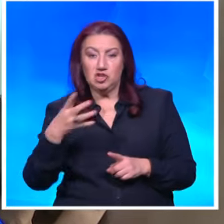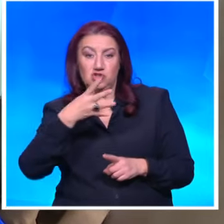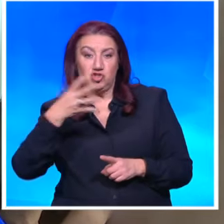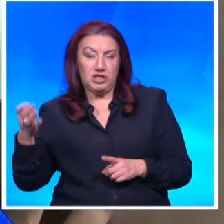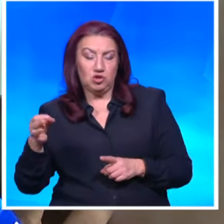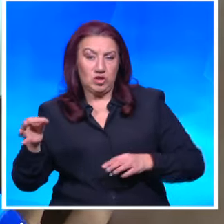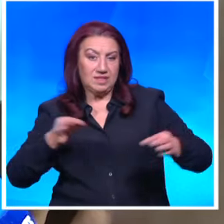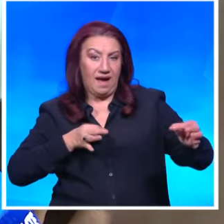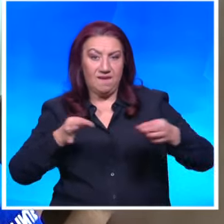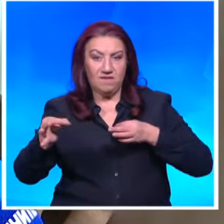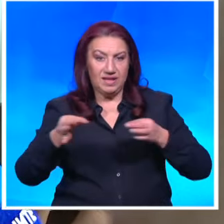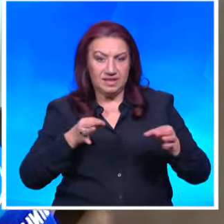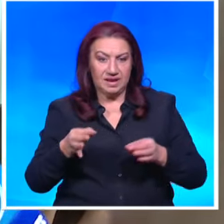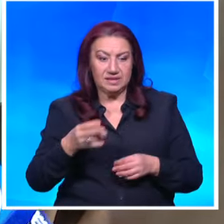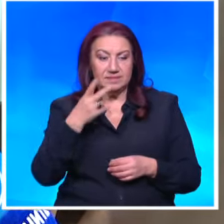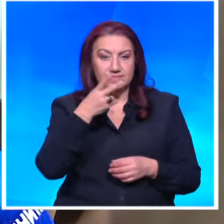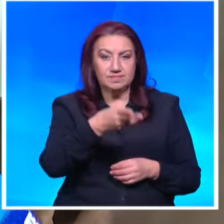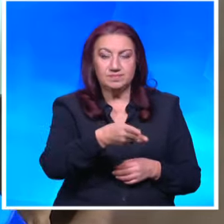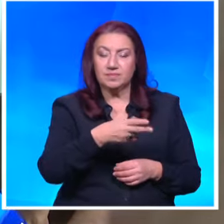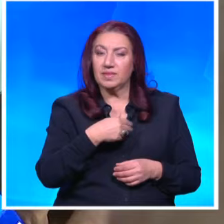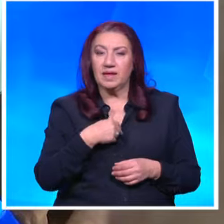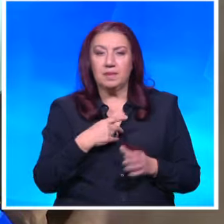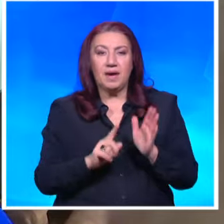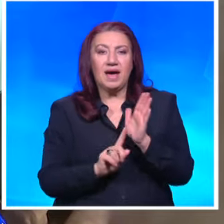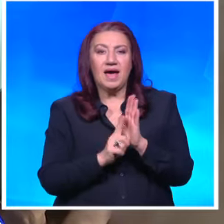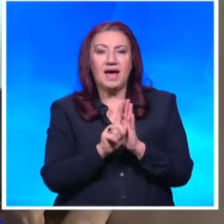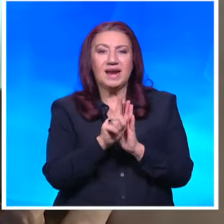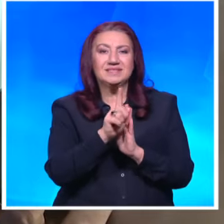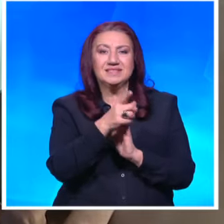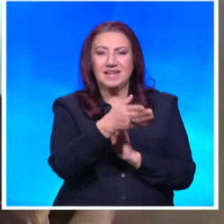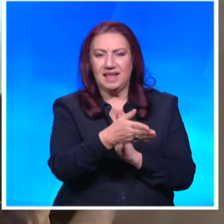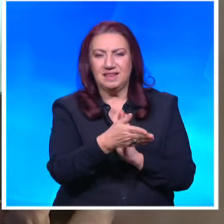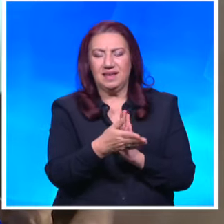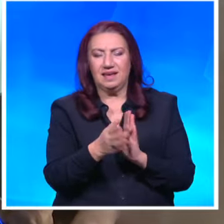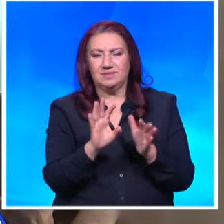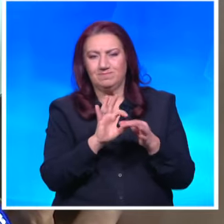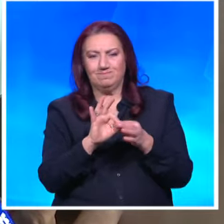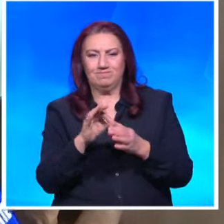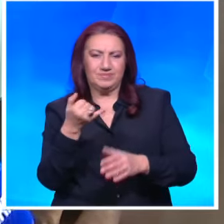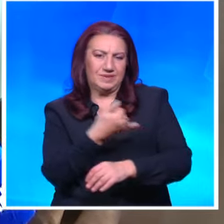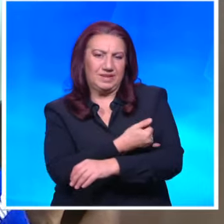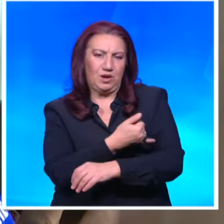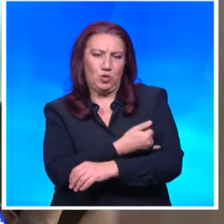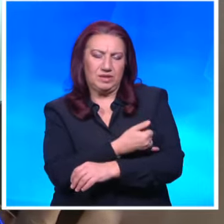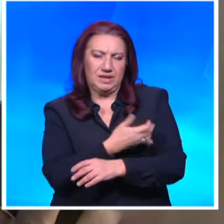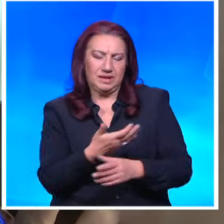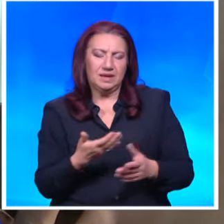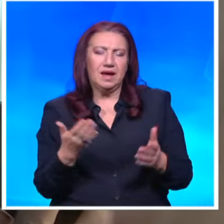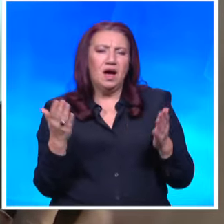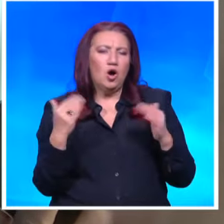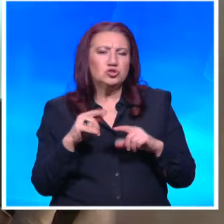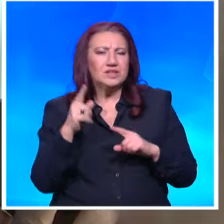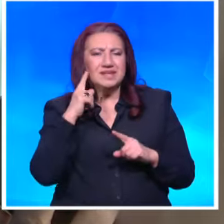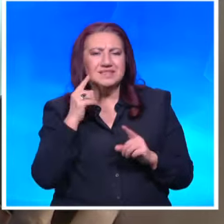в които колегите установяват наличието на растения, които все още не знаем